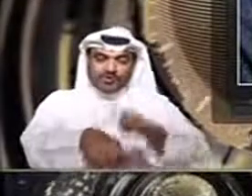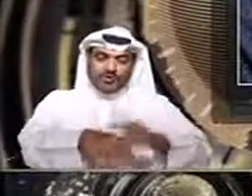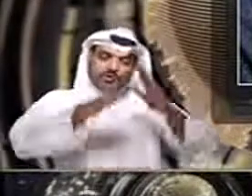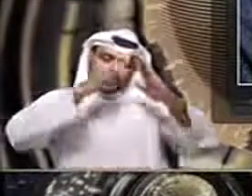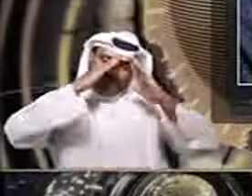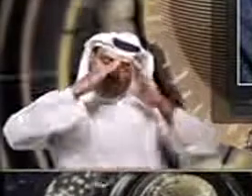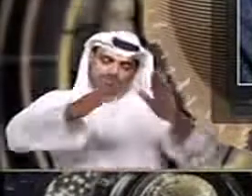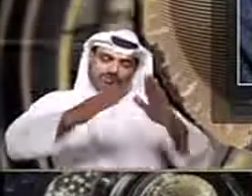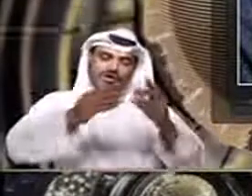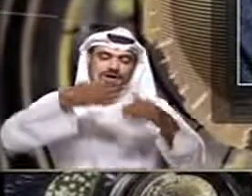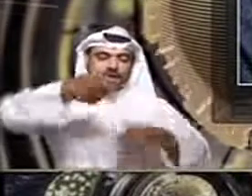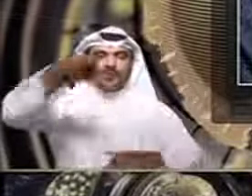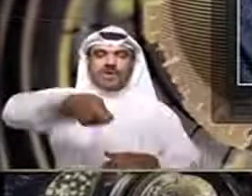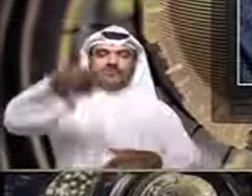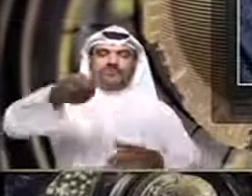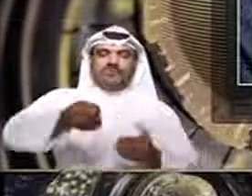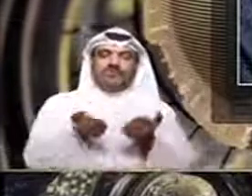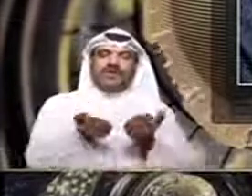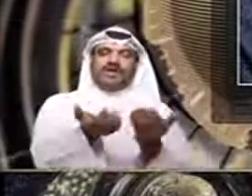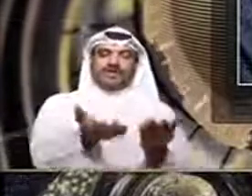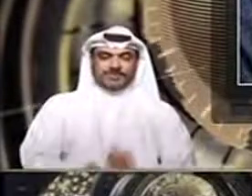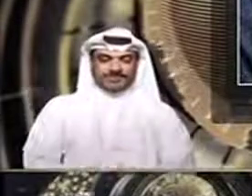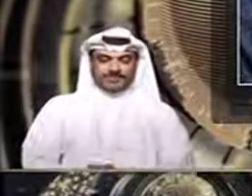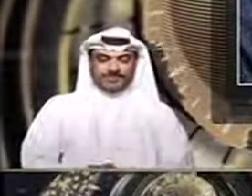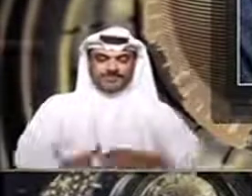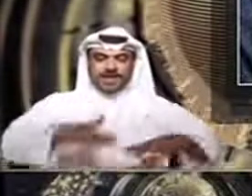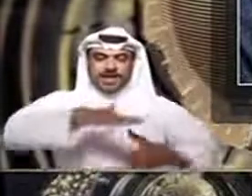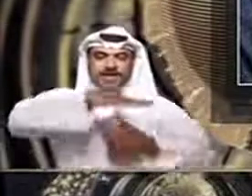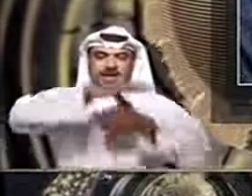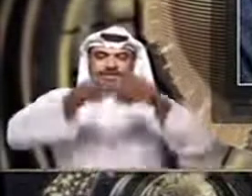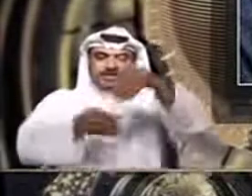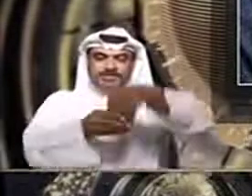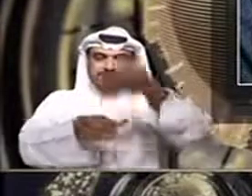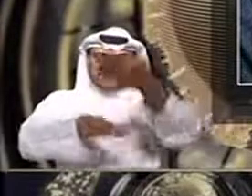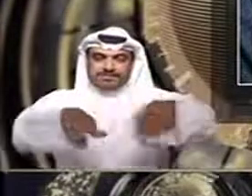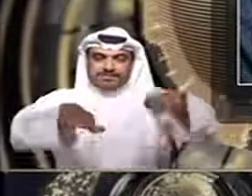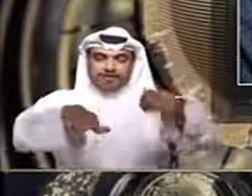سموكم وافر التحية وكريم التقدير. مرزوق علي الغانم رئيس مجلس الأمة.